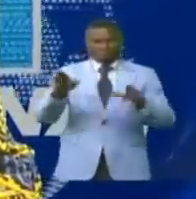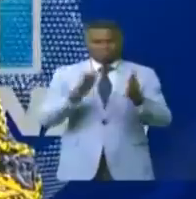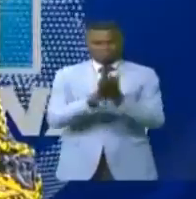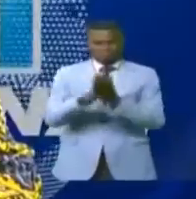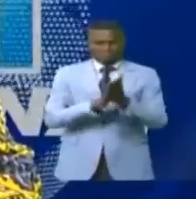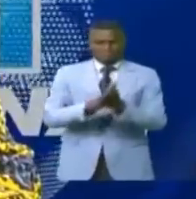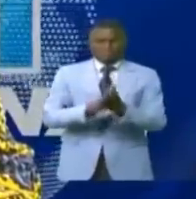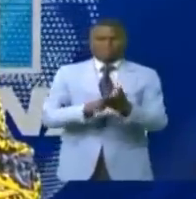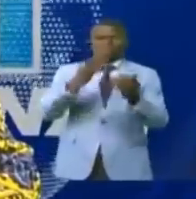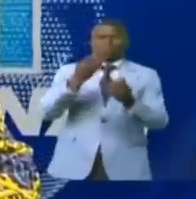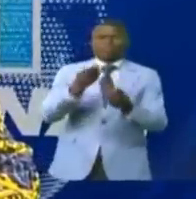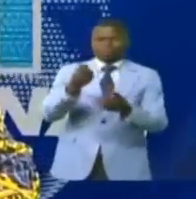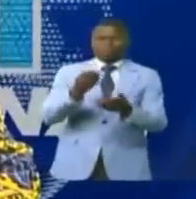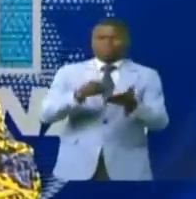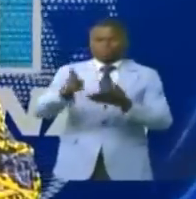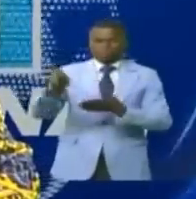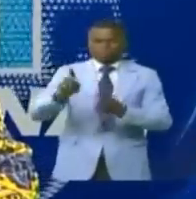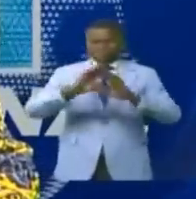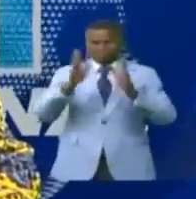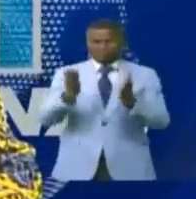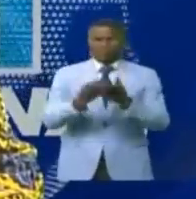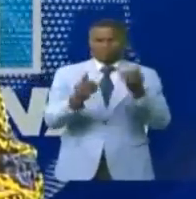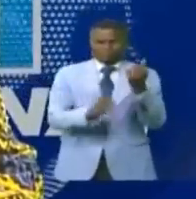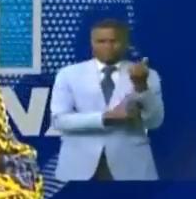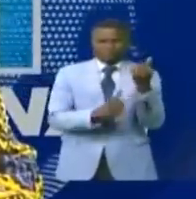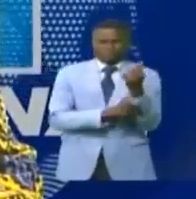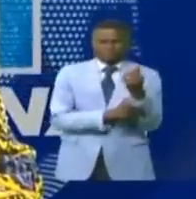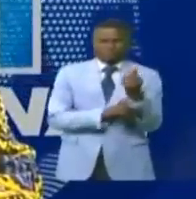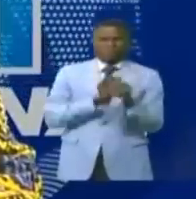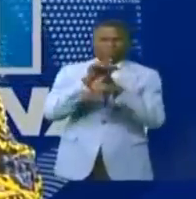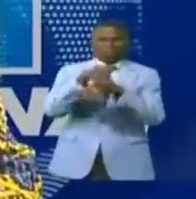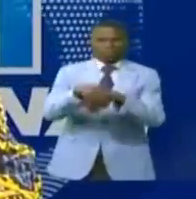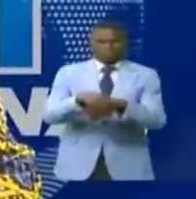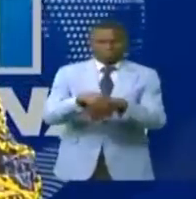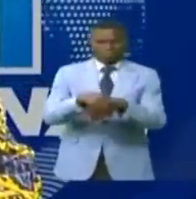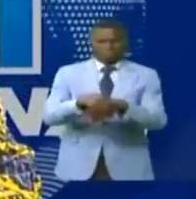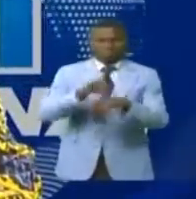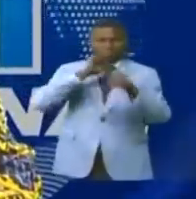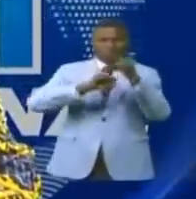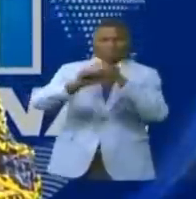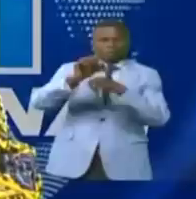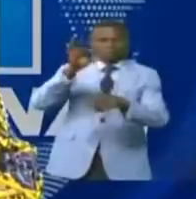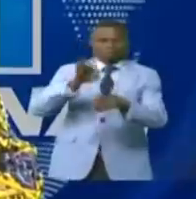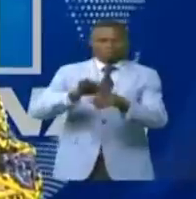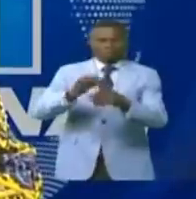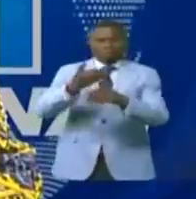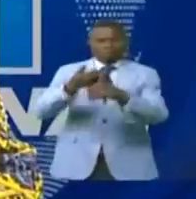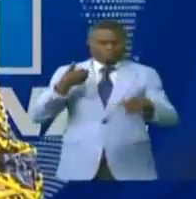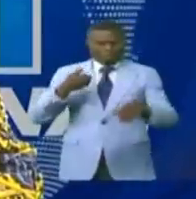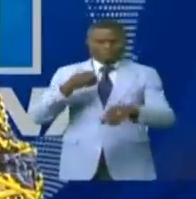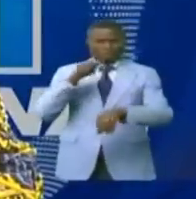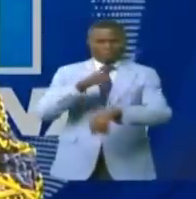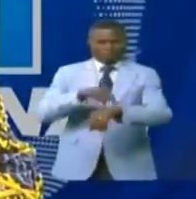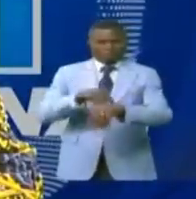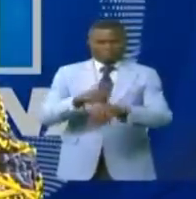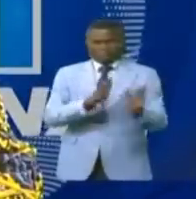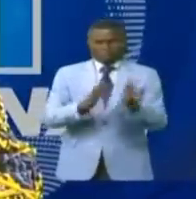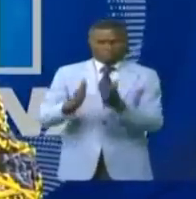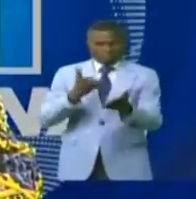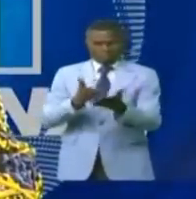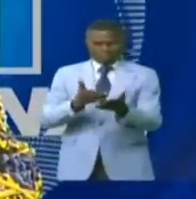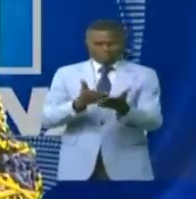aux amendes pour toute personne qui s'engage dans une campagne électorale en dehors de la